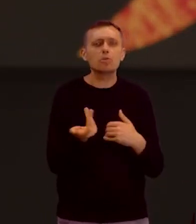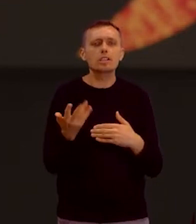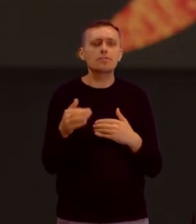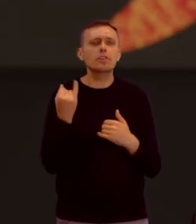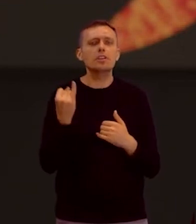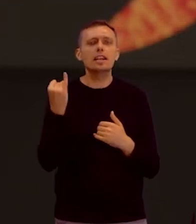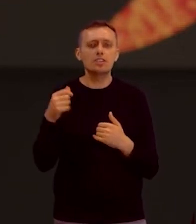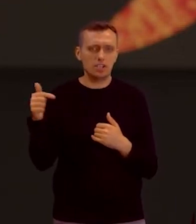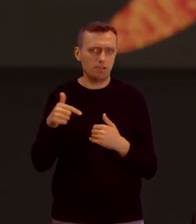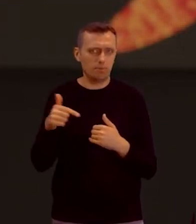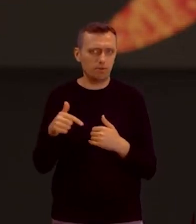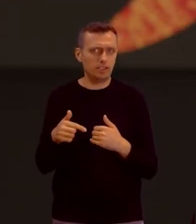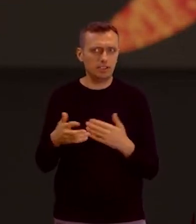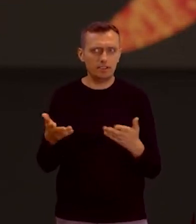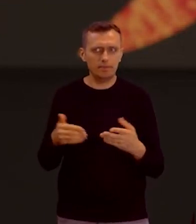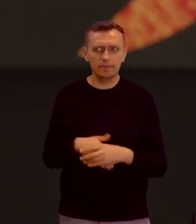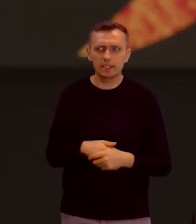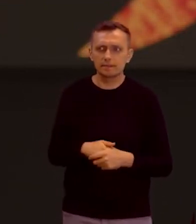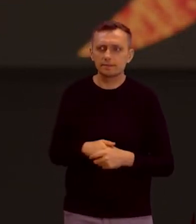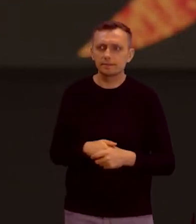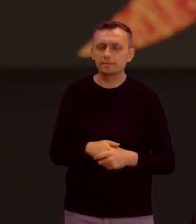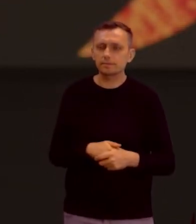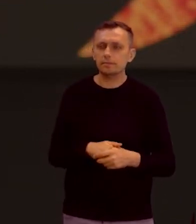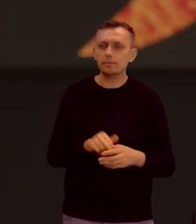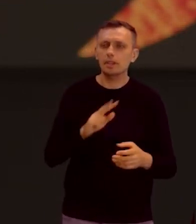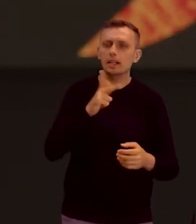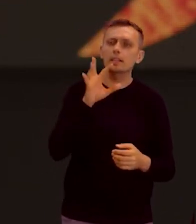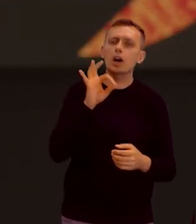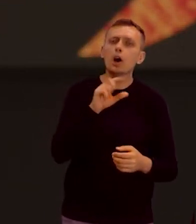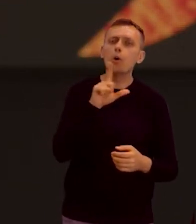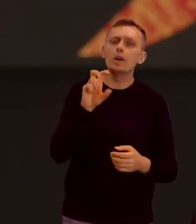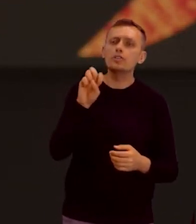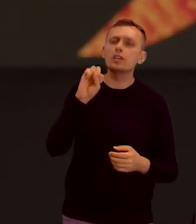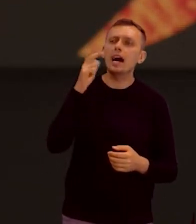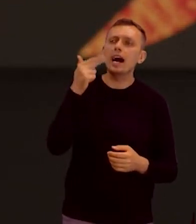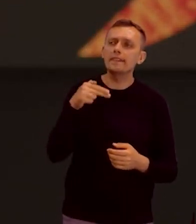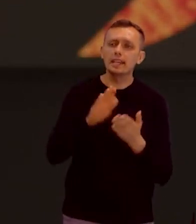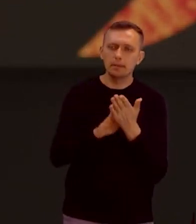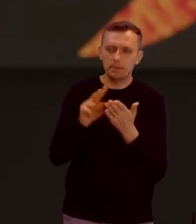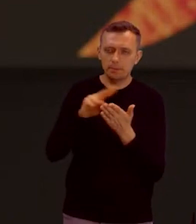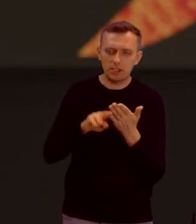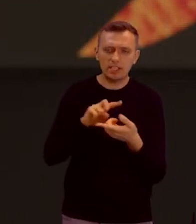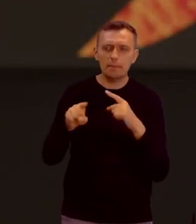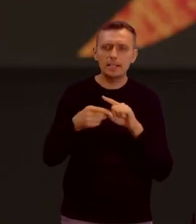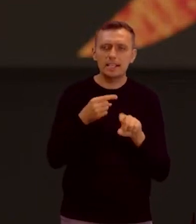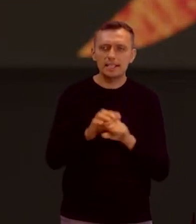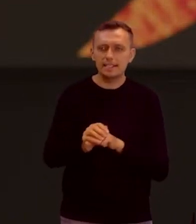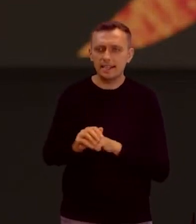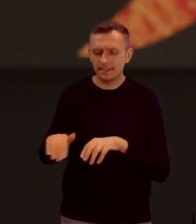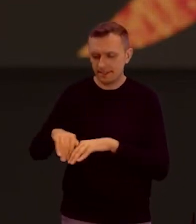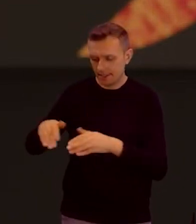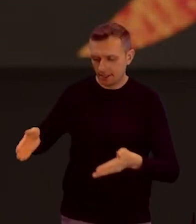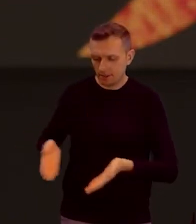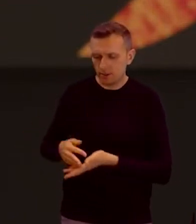jest jak buty. Kołczany były w różnych rozmiarach. Więc rodzice, zastanówcie się, jaki